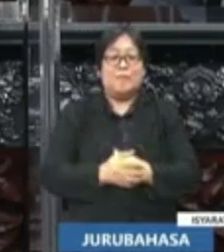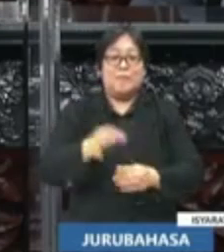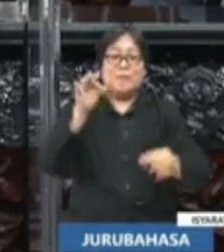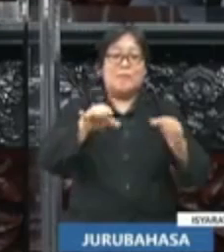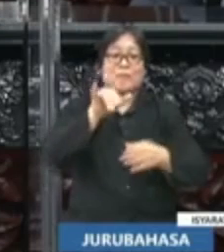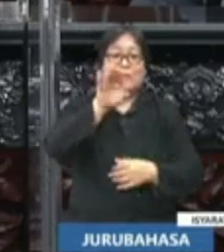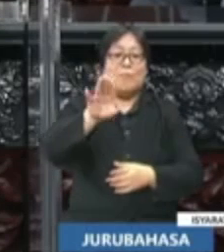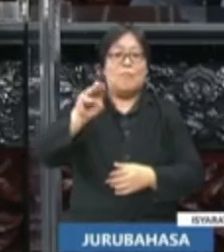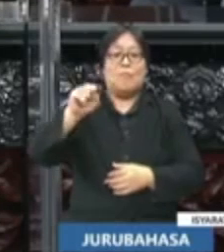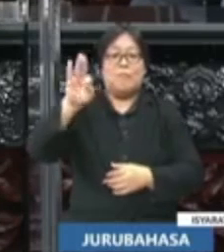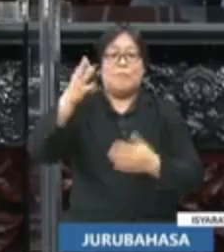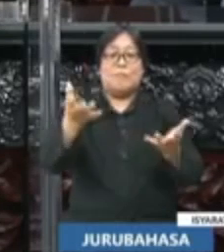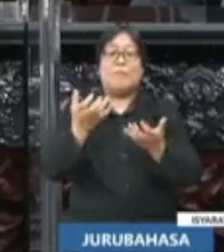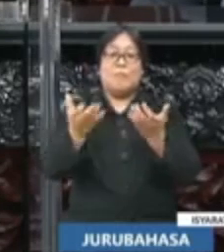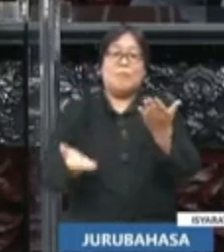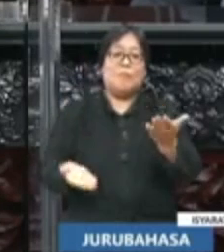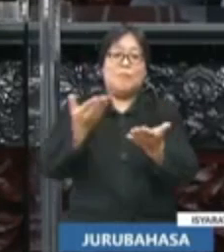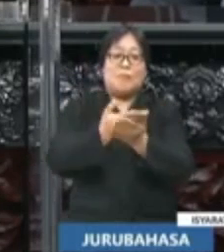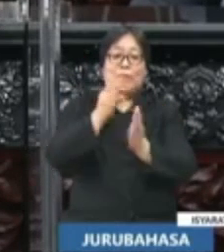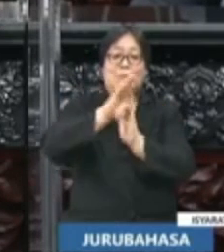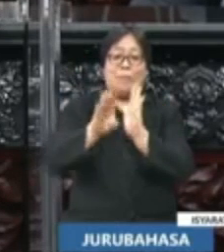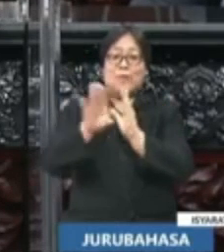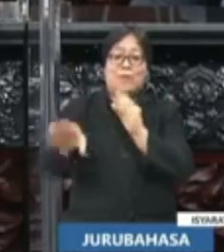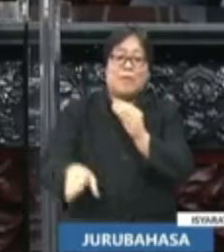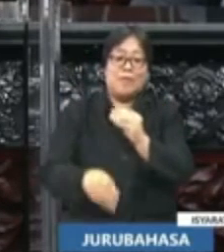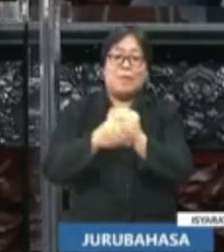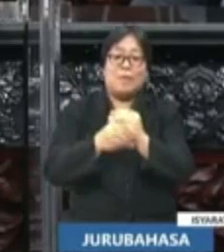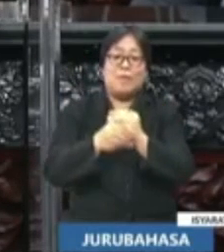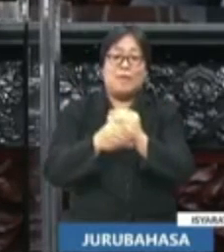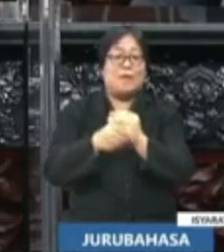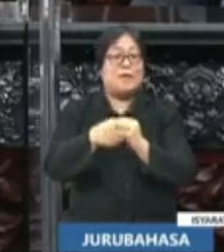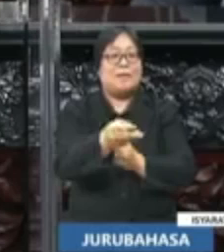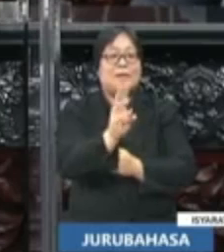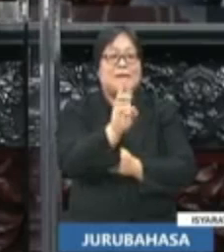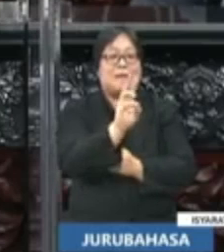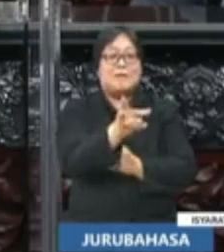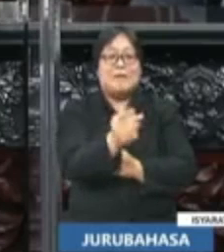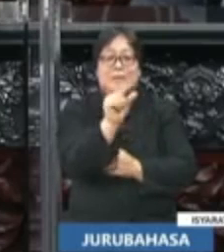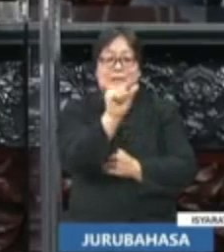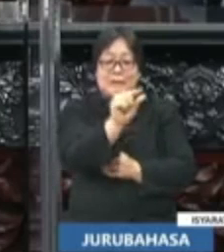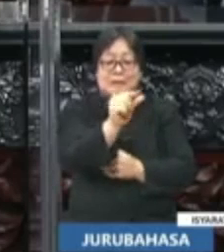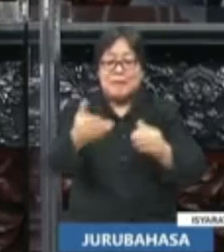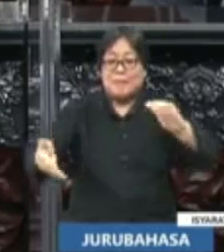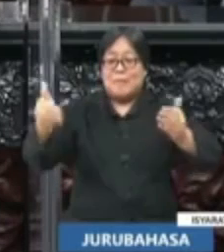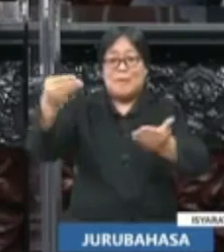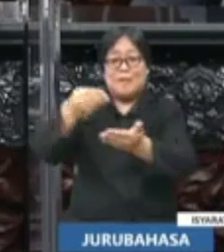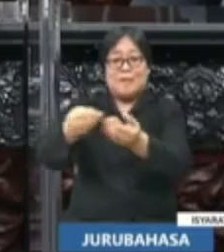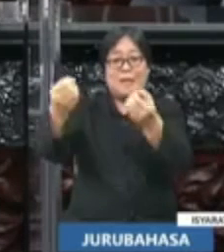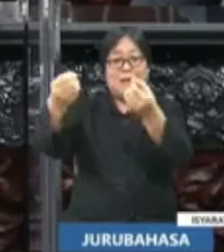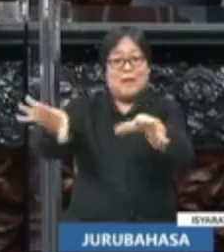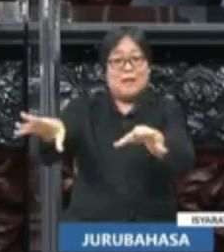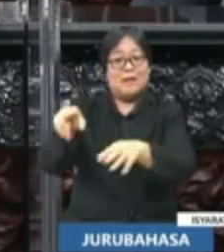Menteri Kewangan nak usulkan berapa bilion tembahan, wang ini kecil berbanding dengan wang yang